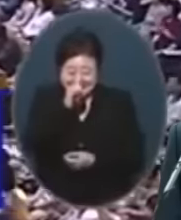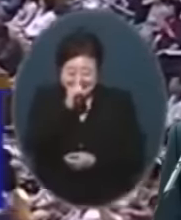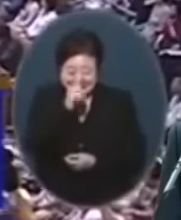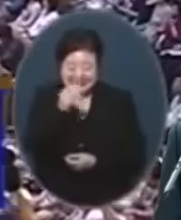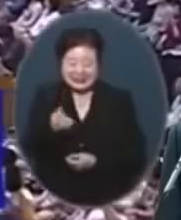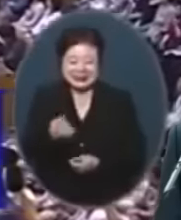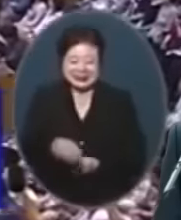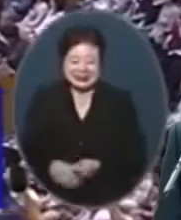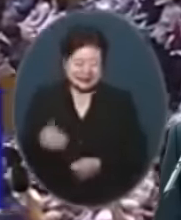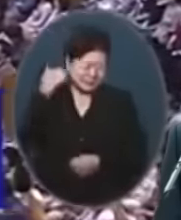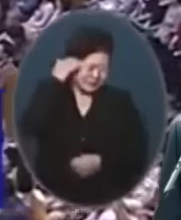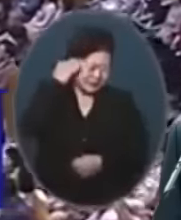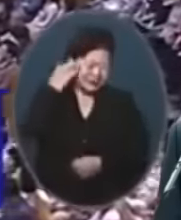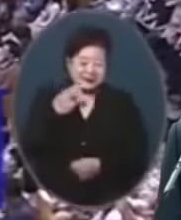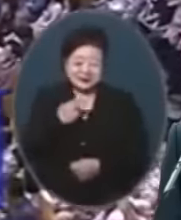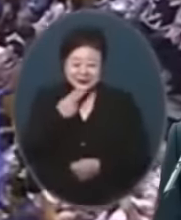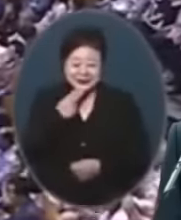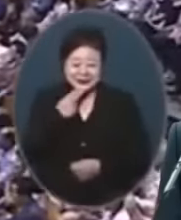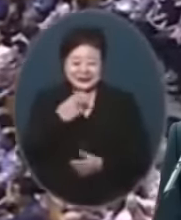그들에게 장애물이 없으리로다.